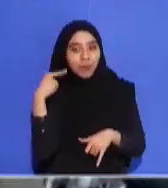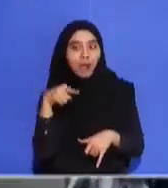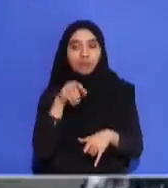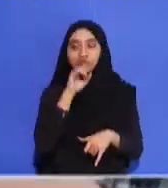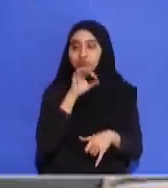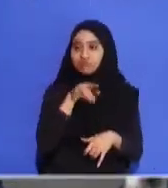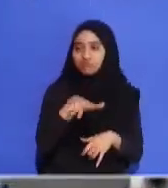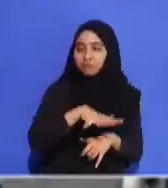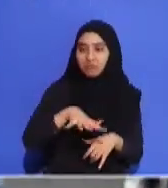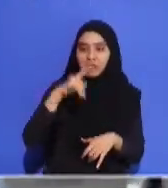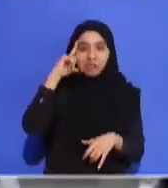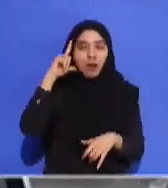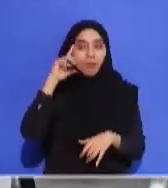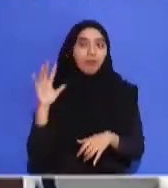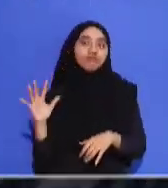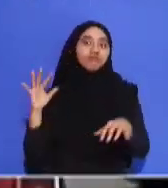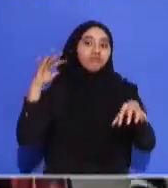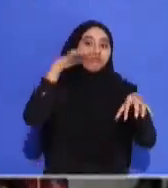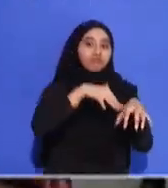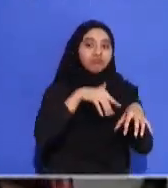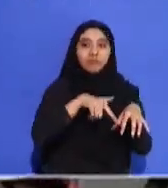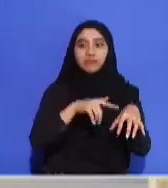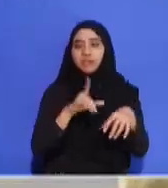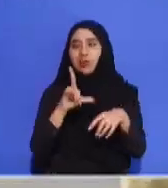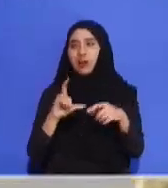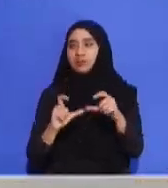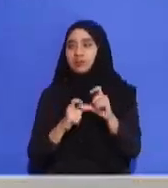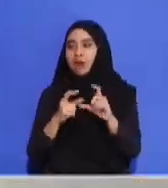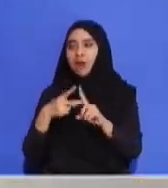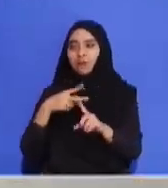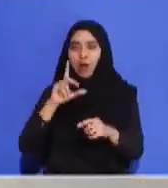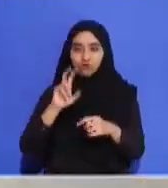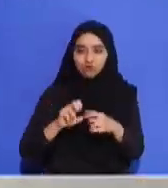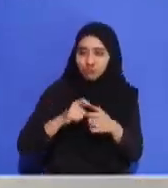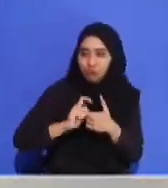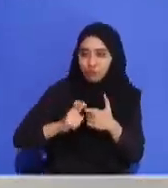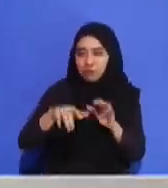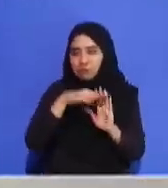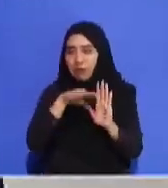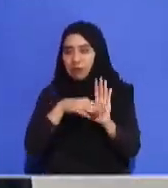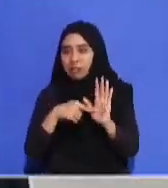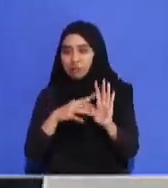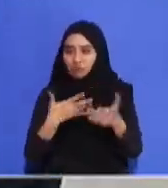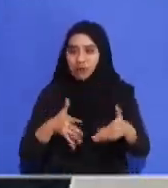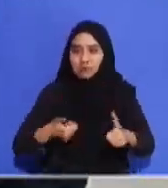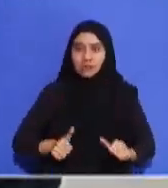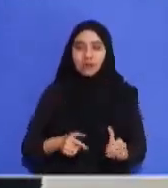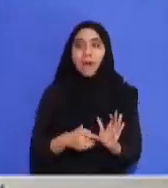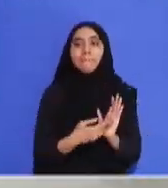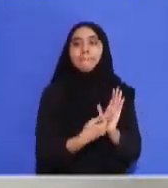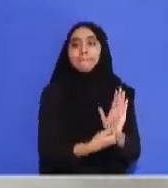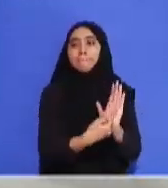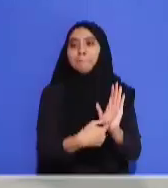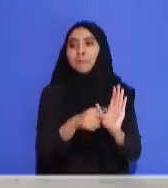p es kami telah menyiapkan semua persyaratan yang dilukan dan 99% diantar sudah